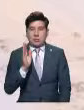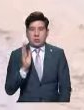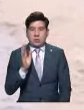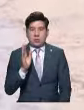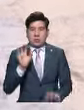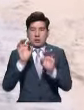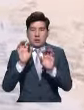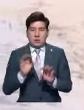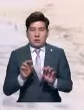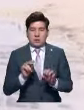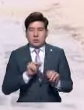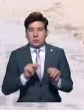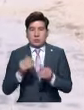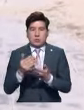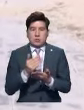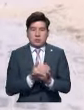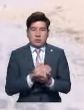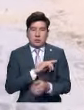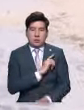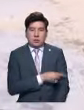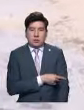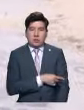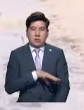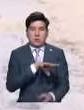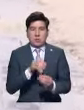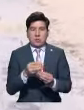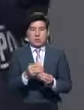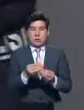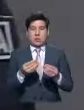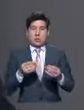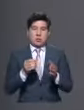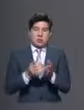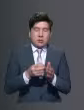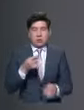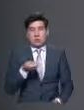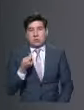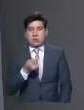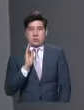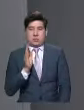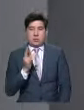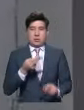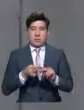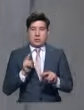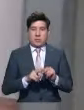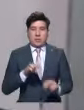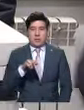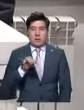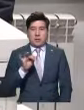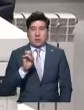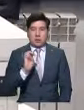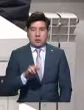қатты қатал болып егер солай күшейіп жатса, онда азаяды деген ойдамын. Ондай сондай ақ заң жобасында тирандарды мәжбүрлі